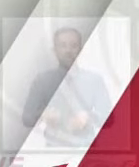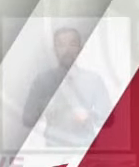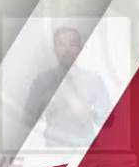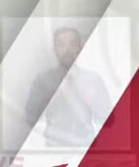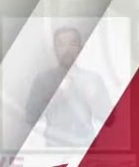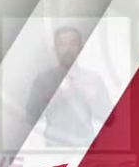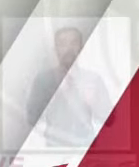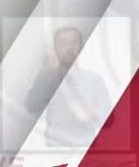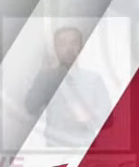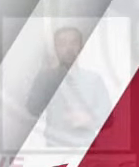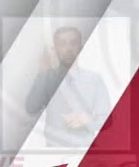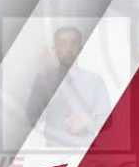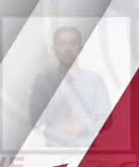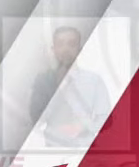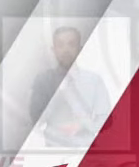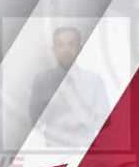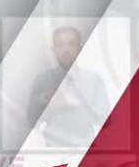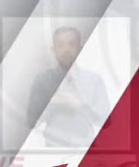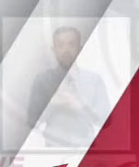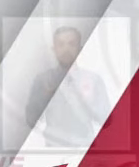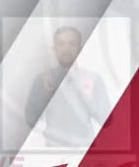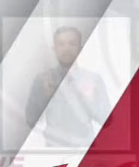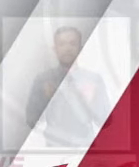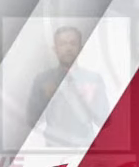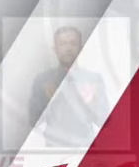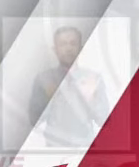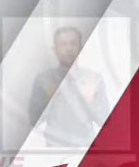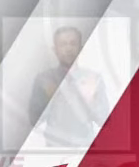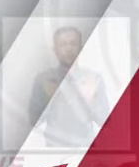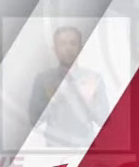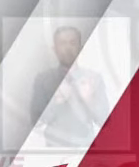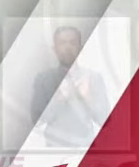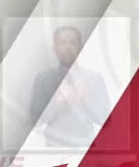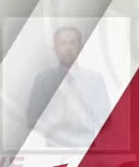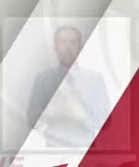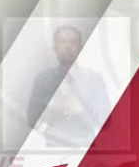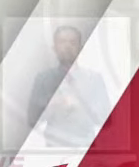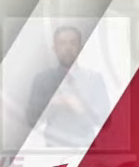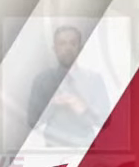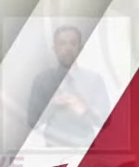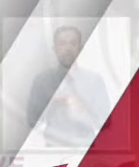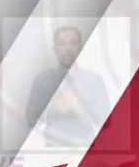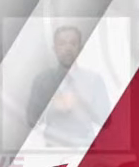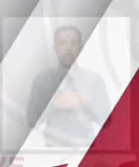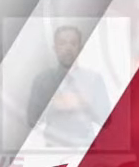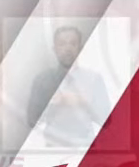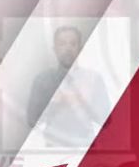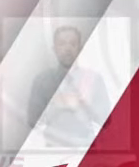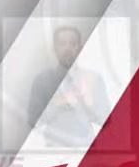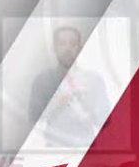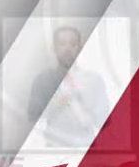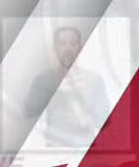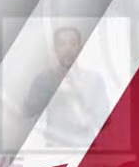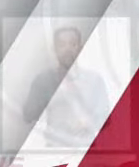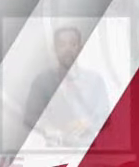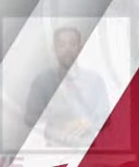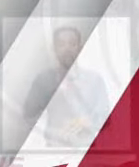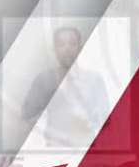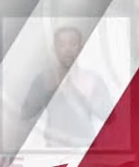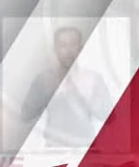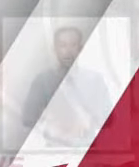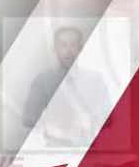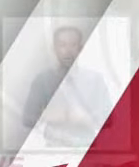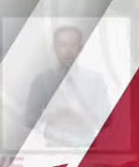ජාත්‍යන්තර ක්‍රිකට් විචාරකයන් ප්‍රකාශ කළේ මෙය ක්‍රීඩාවේ ජීවගුණයට හානි සිදු කළ අවස්ථාවක් බවයි. ශ්‍රී ලංකා කණ්ඩායම පන්දු ආර 49යි පන්දු 3ක්